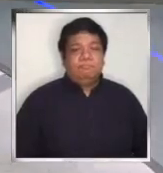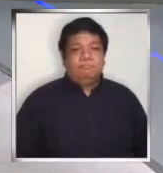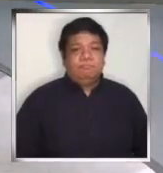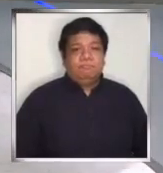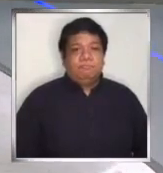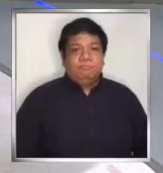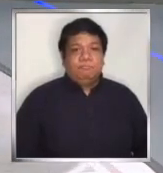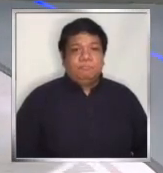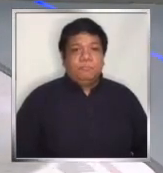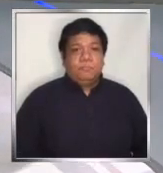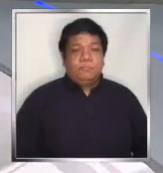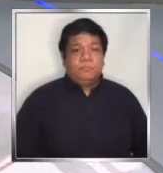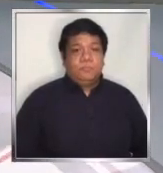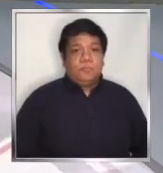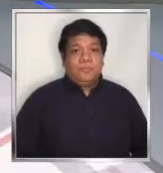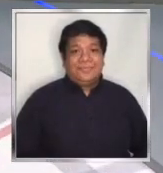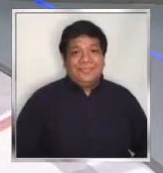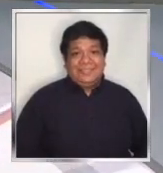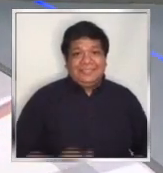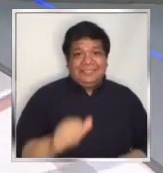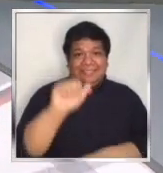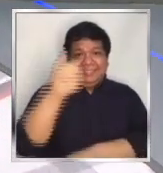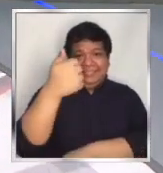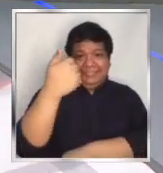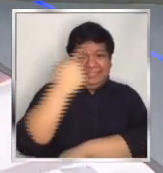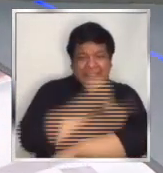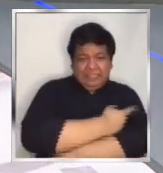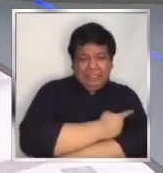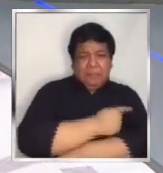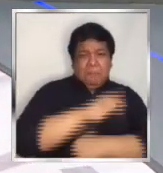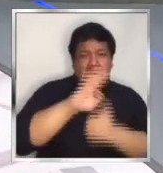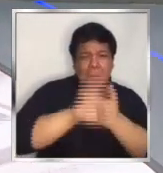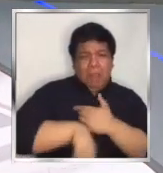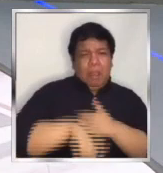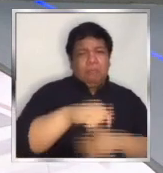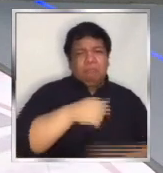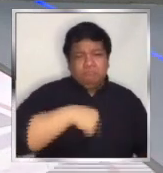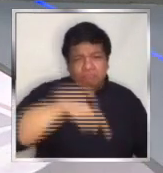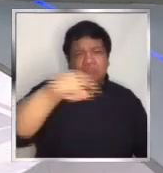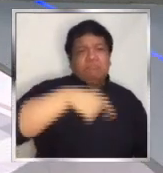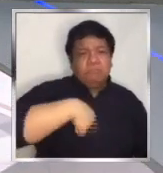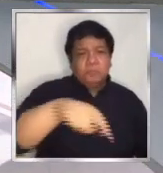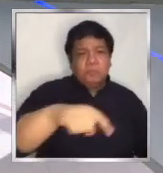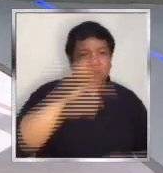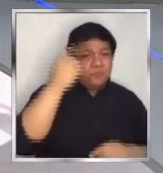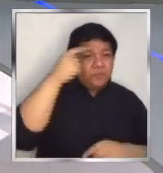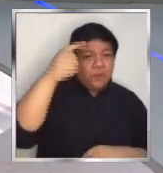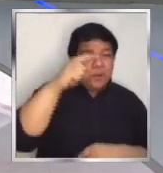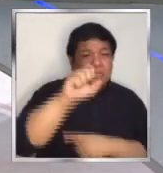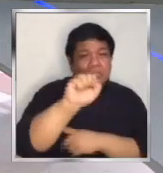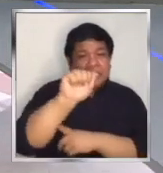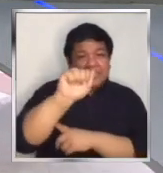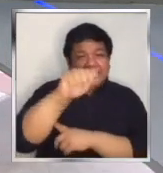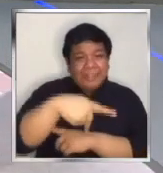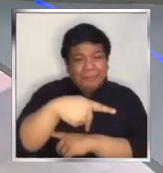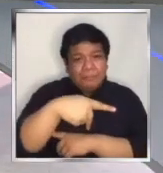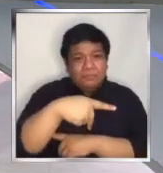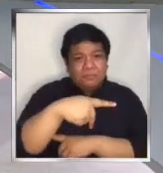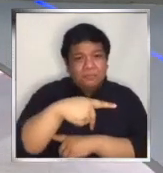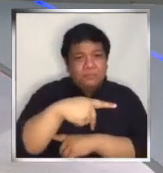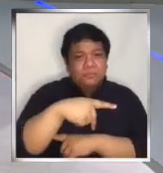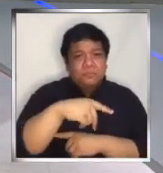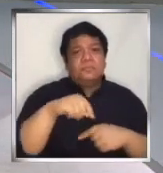Sa 10 araw na pabalik-balik para makakuha ng social amelioration subsidy, walang napala ang ilang